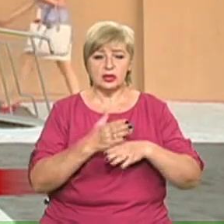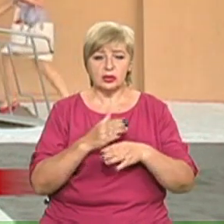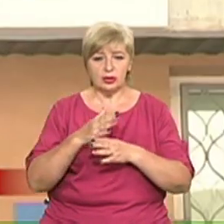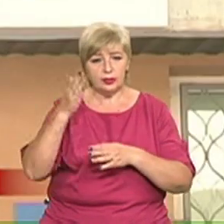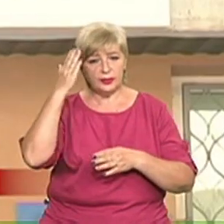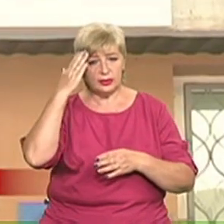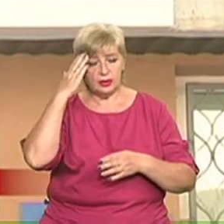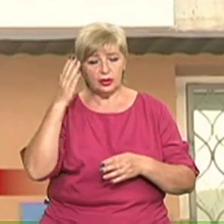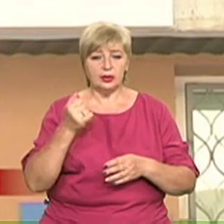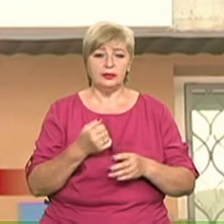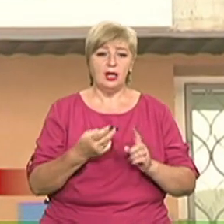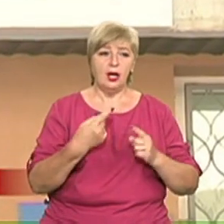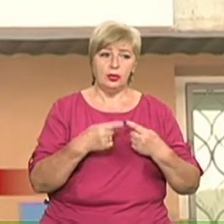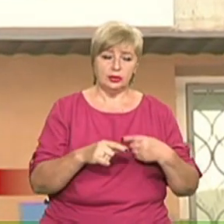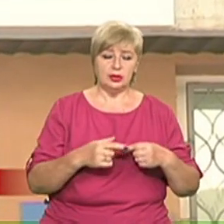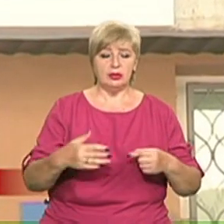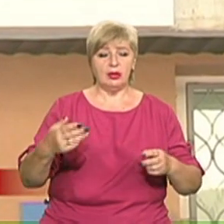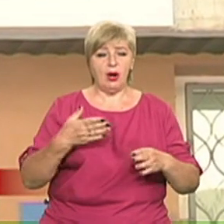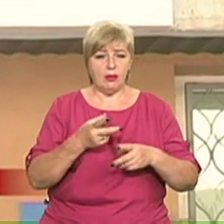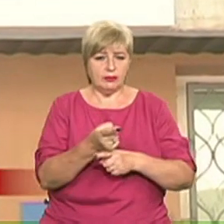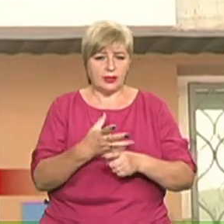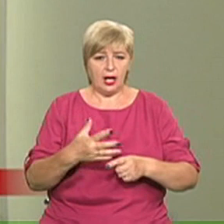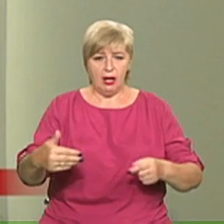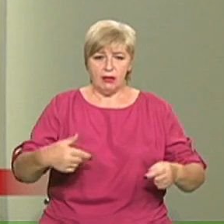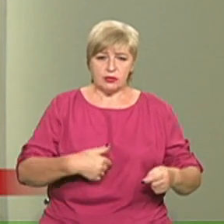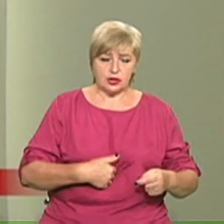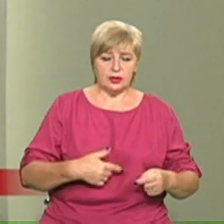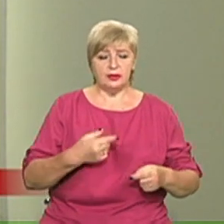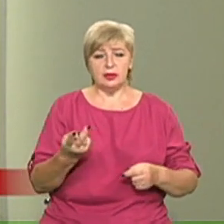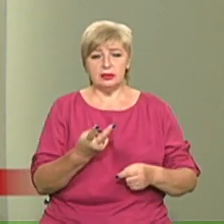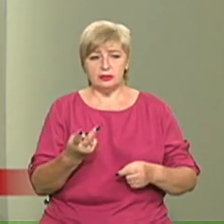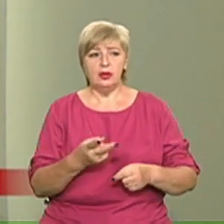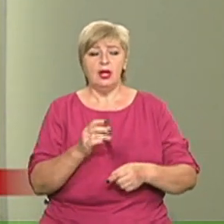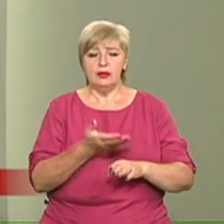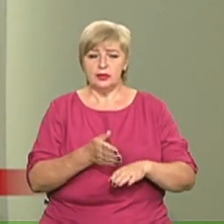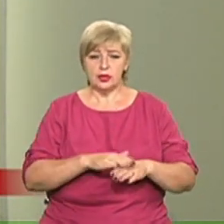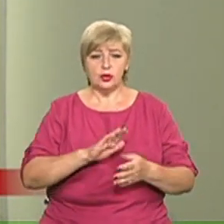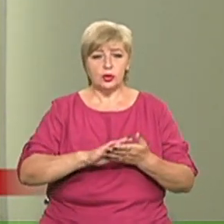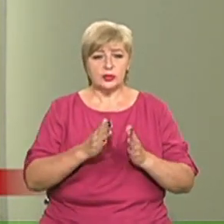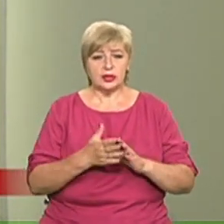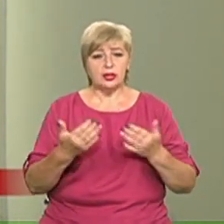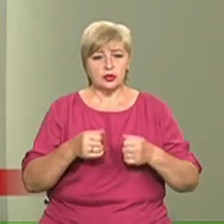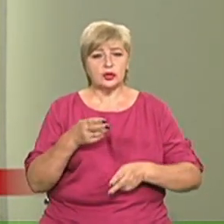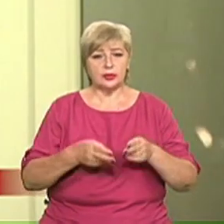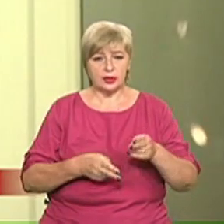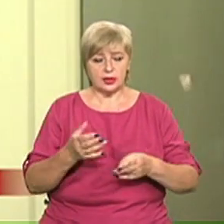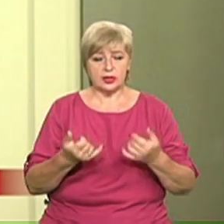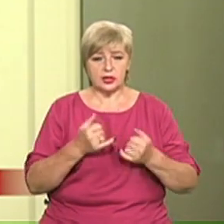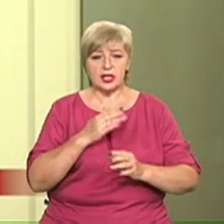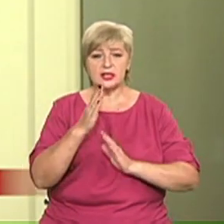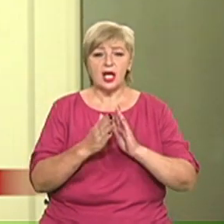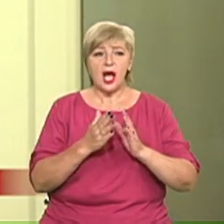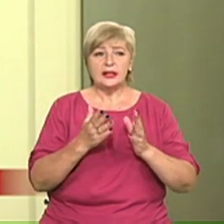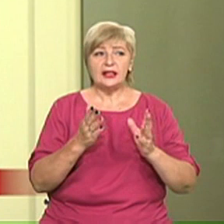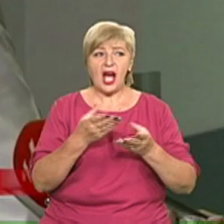Іншому частина снаряда потрапила в живіт. Обидва чоловіки в тяжкому стані, їх вже прооперували. Нині вони на штучній